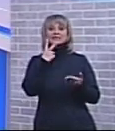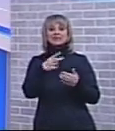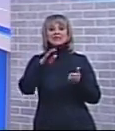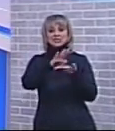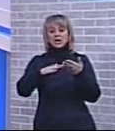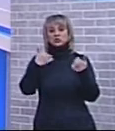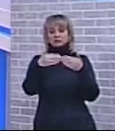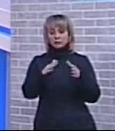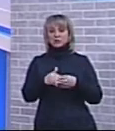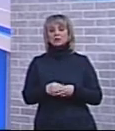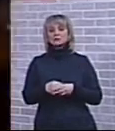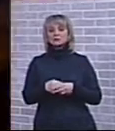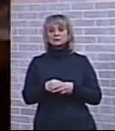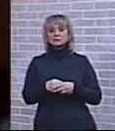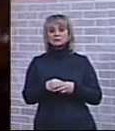Смотрите дальше в выпуске.